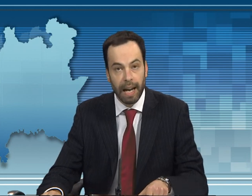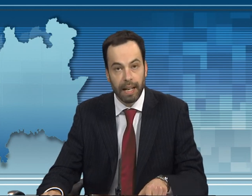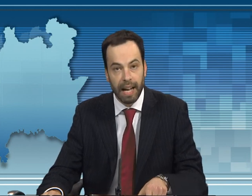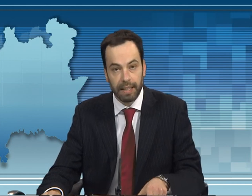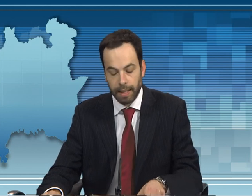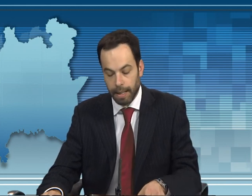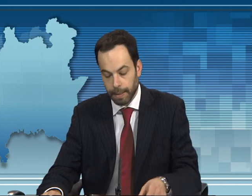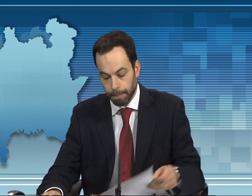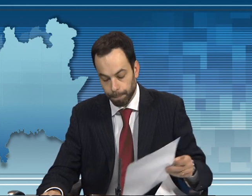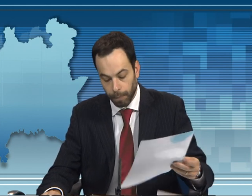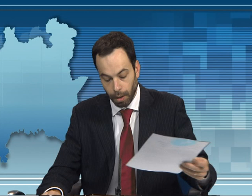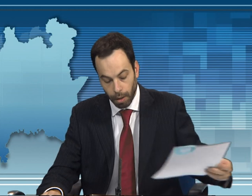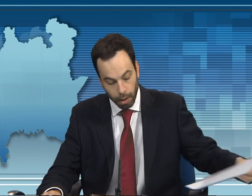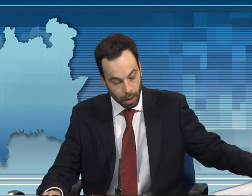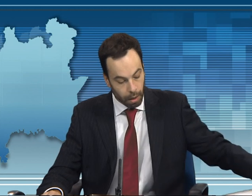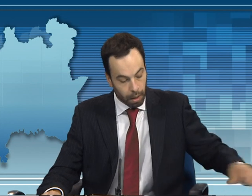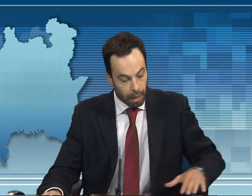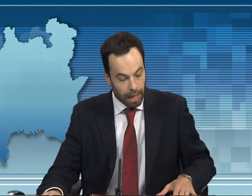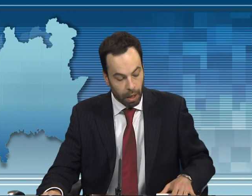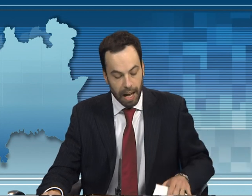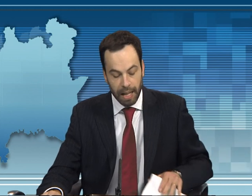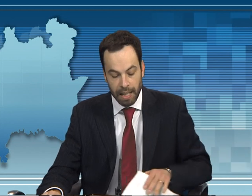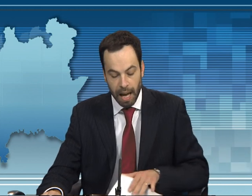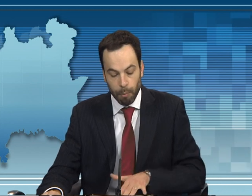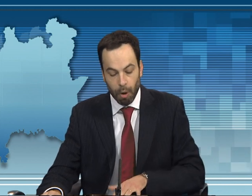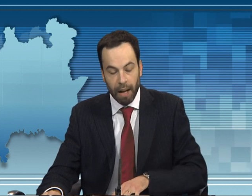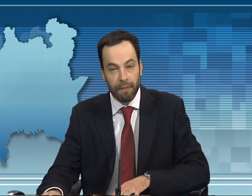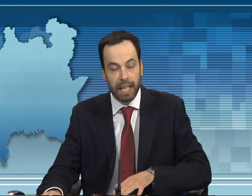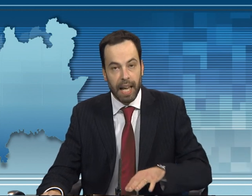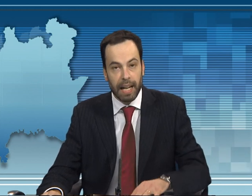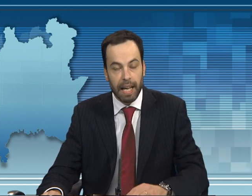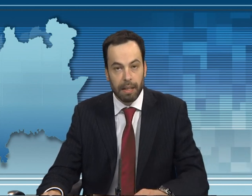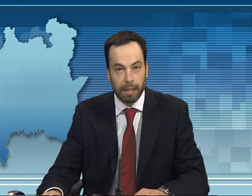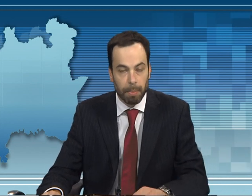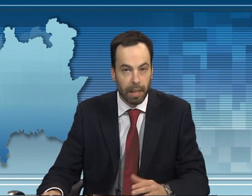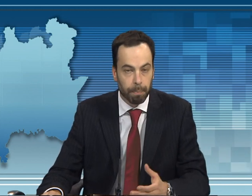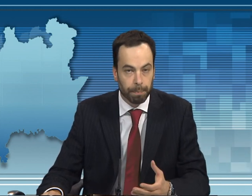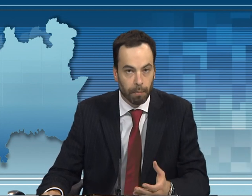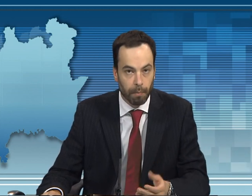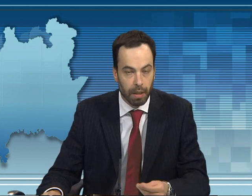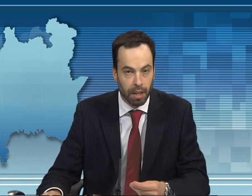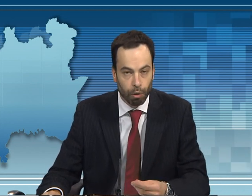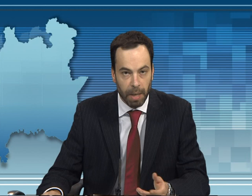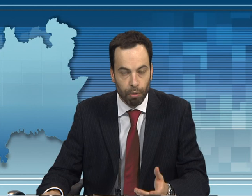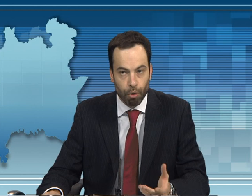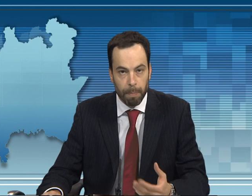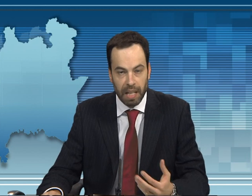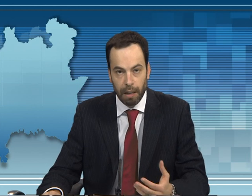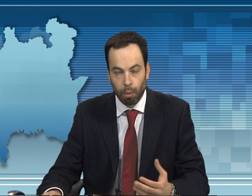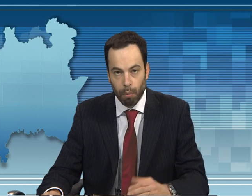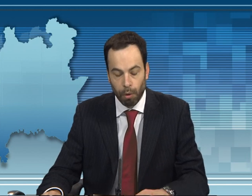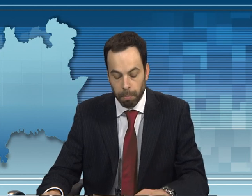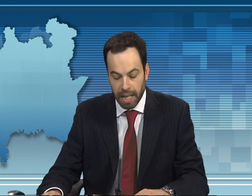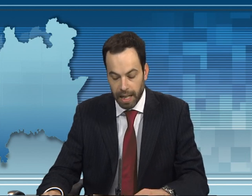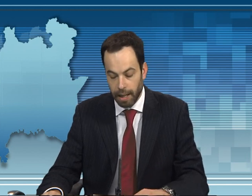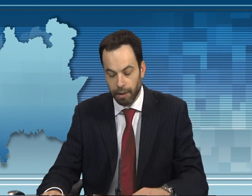online a distanza. E ora andiamo a vedere, sapete, il sindaco di Milano Giuseppe Sala